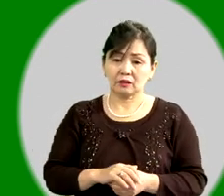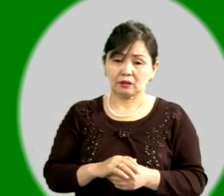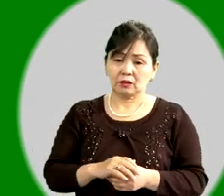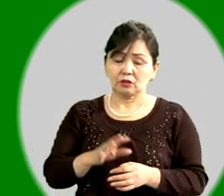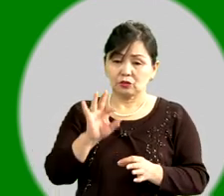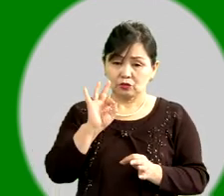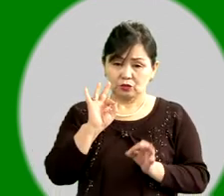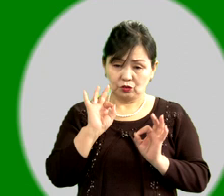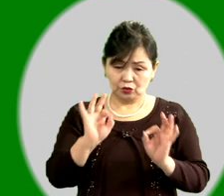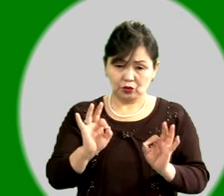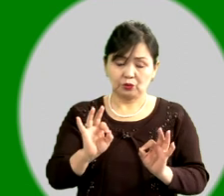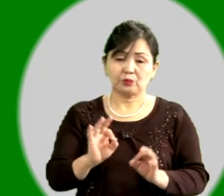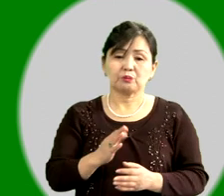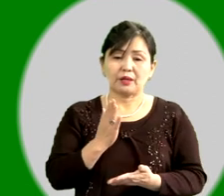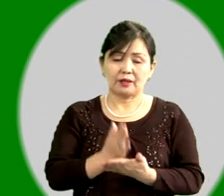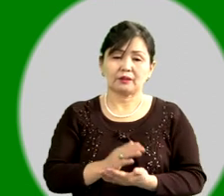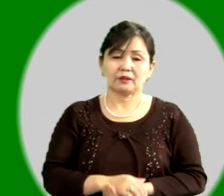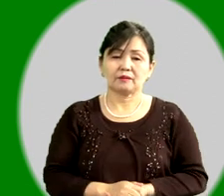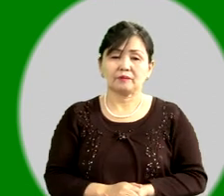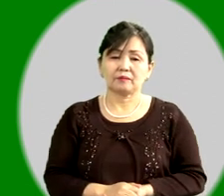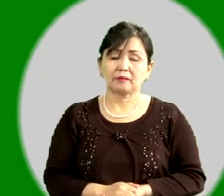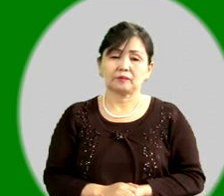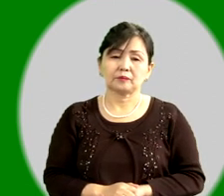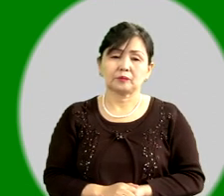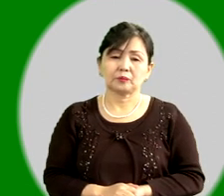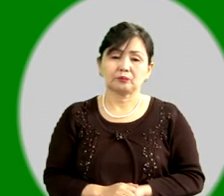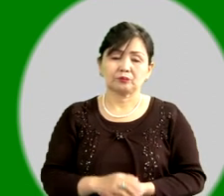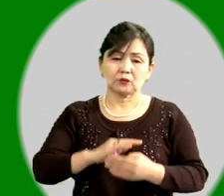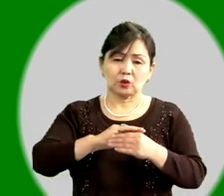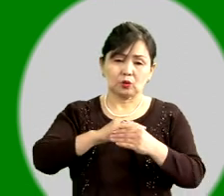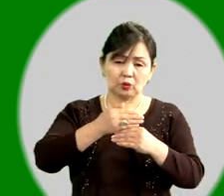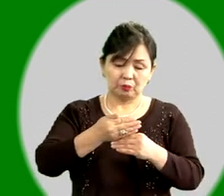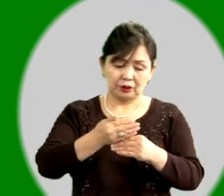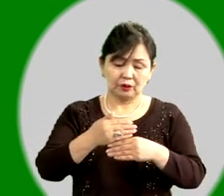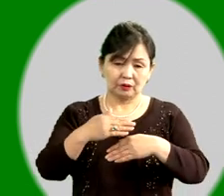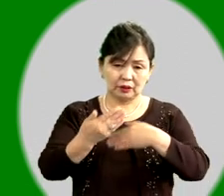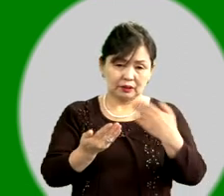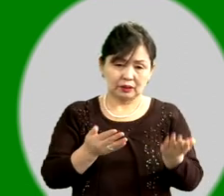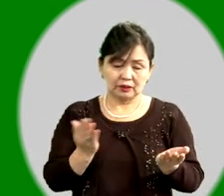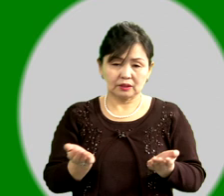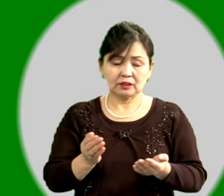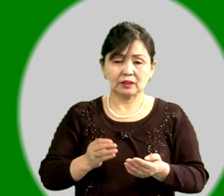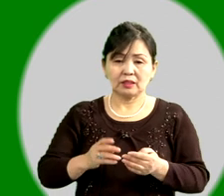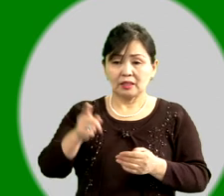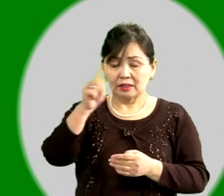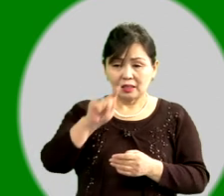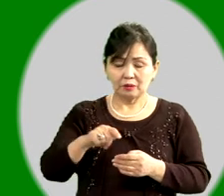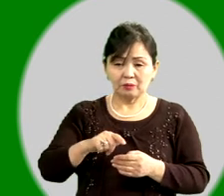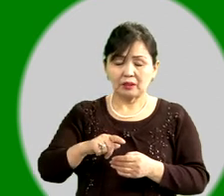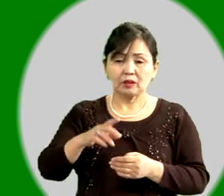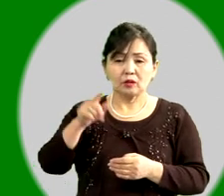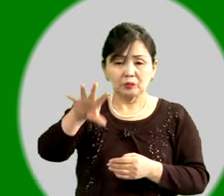байрлаж байгаа учраас энэ кубын дэлгэс мөн байна. Кубын дэлгэсийн талбай хэмжээг олж сурсан.